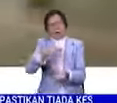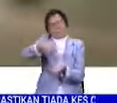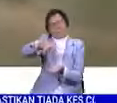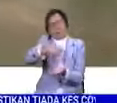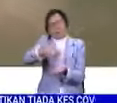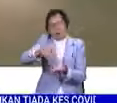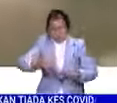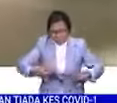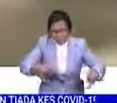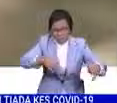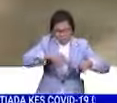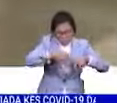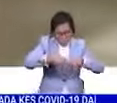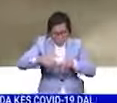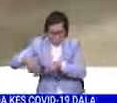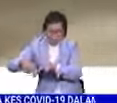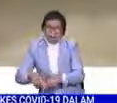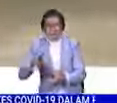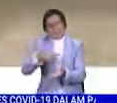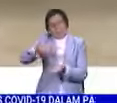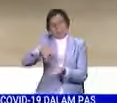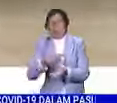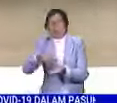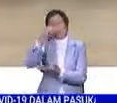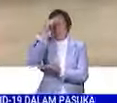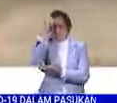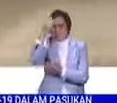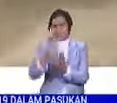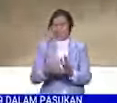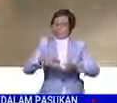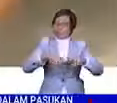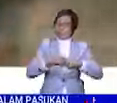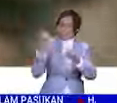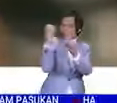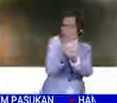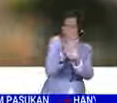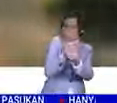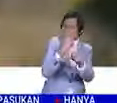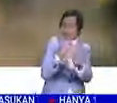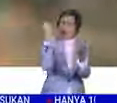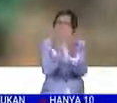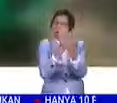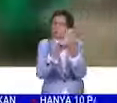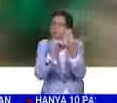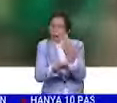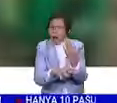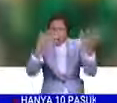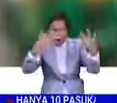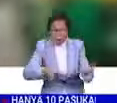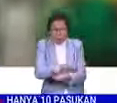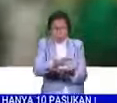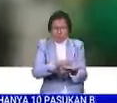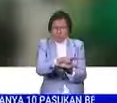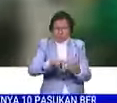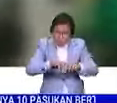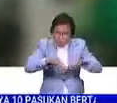di lintasan pejalan kaki di Rasul Mas Square Pradesh, India sebagai menyahut cabaran di media sosial. Bagaimanapun, selepas video